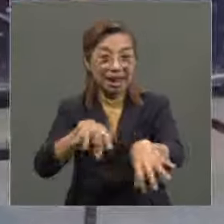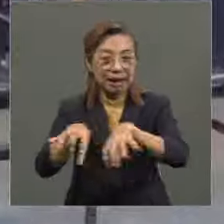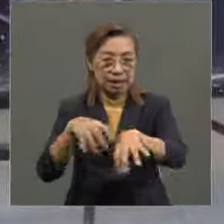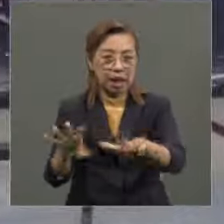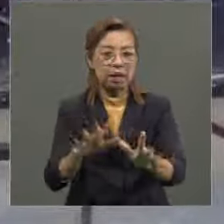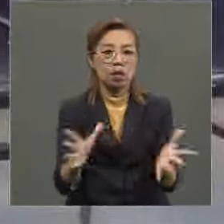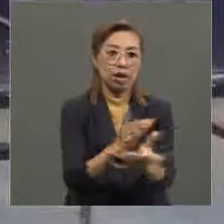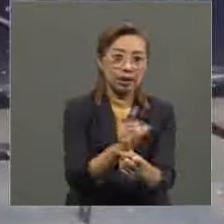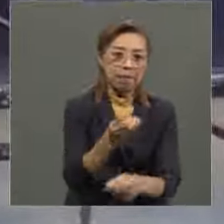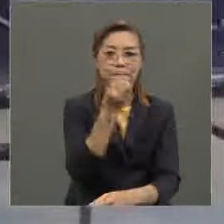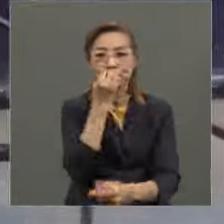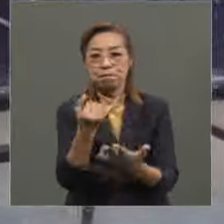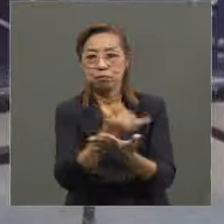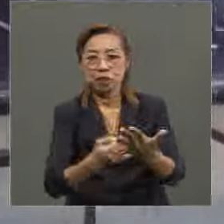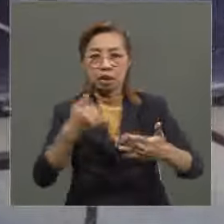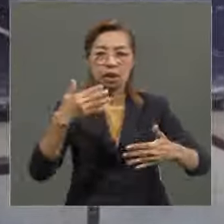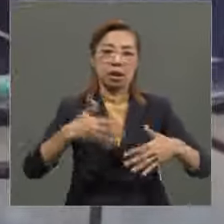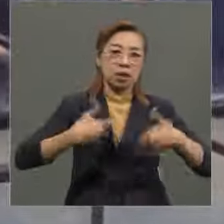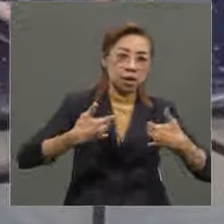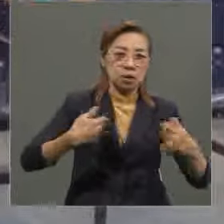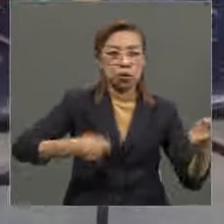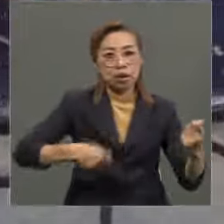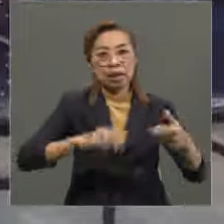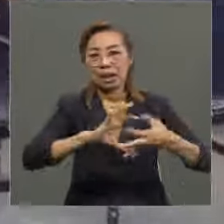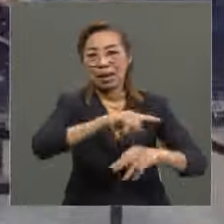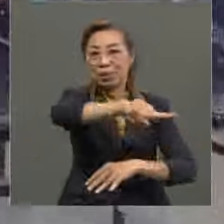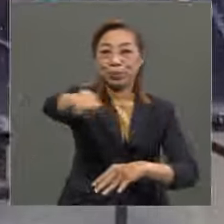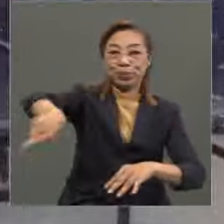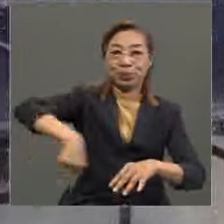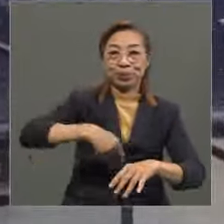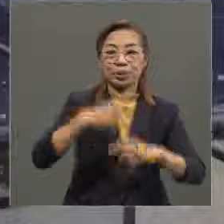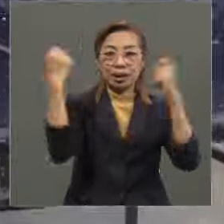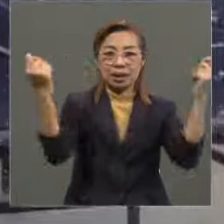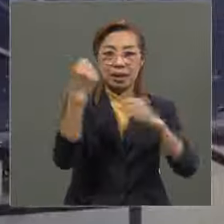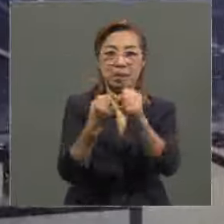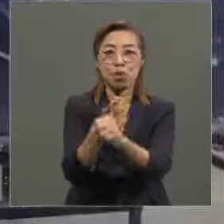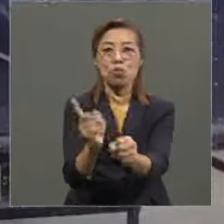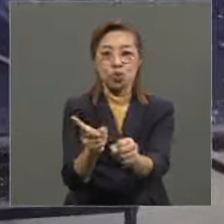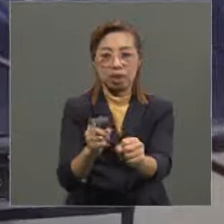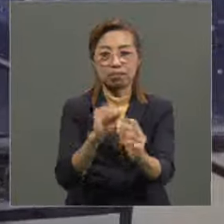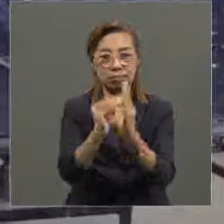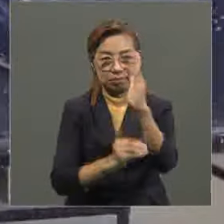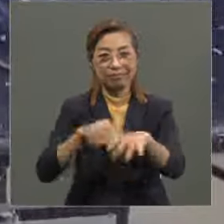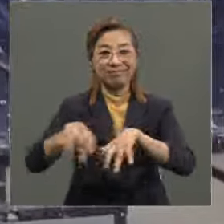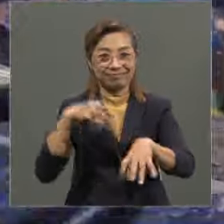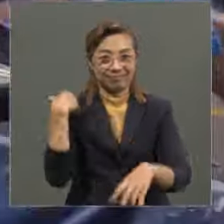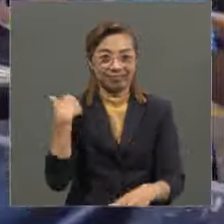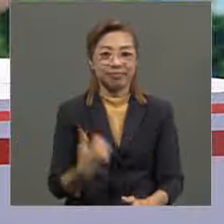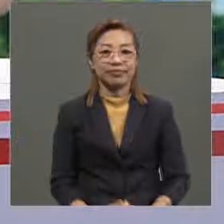อาหารกิจกรรมเพื่อความบันเทิงดนตรีกีฬาและเทศกาลประจำปีในแต่ละพื้นที่ด้วย